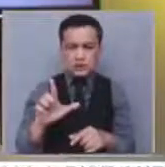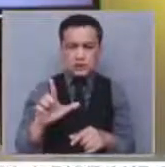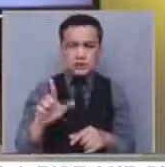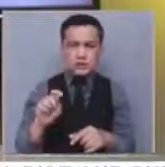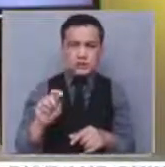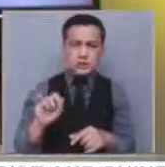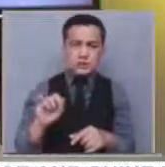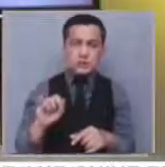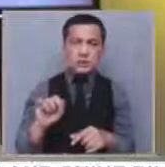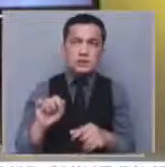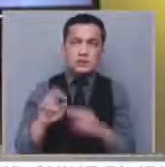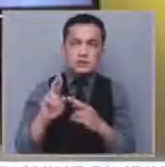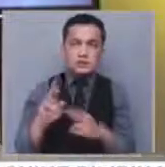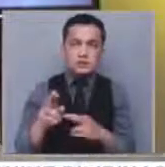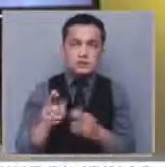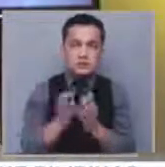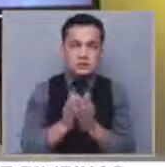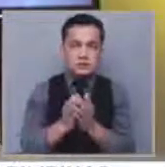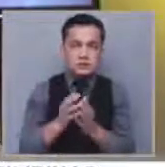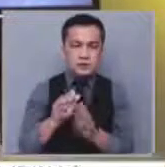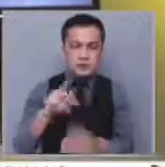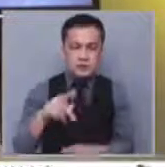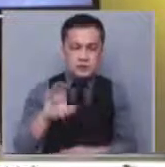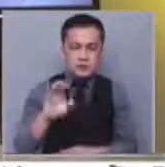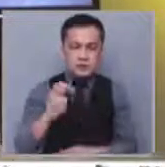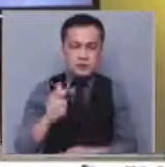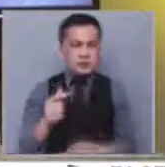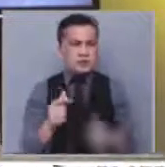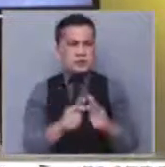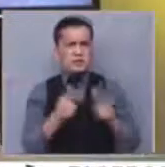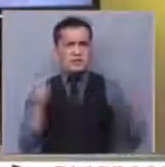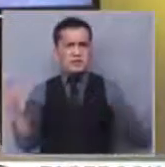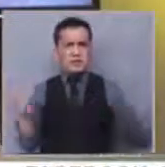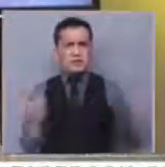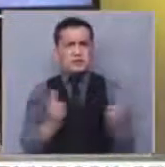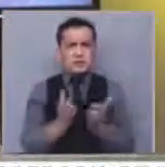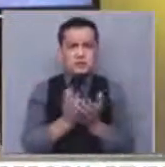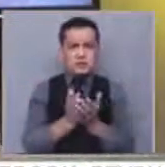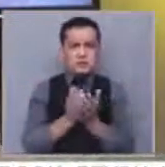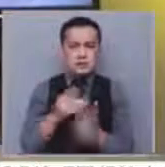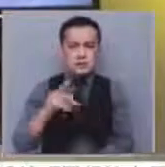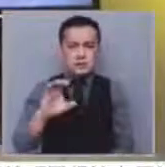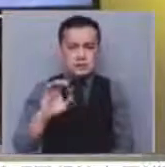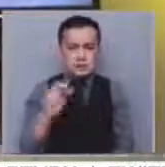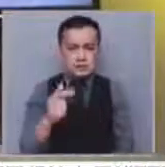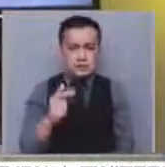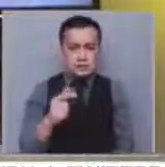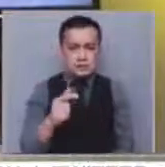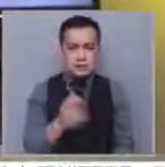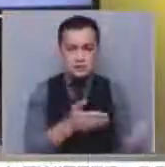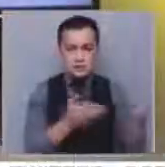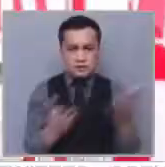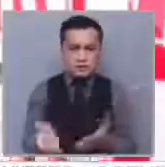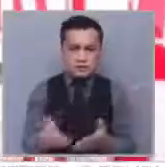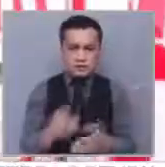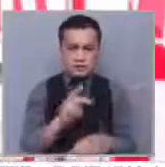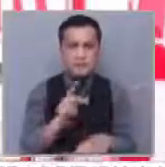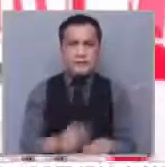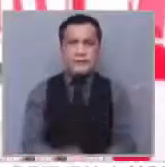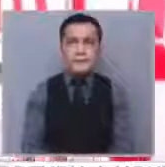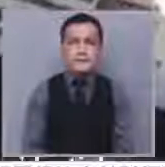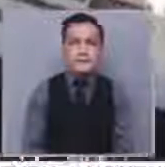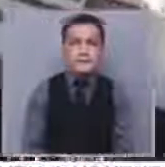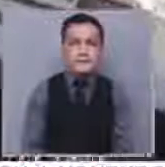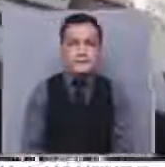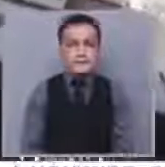na may tuturing na pinakabalaking vessel ng PCG oras na ma-deliver ito sa Pilipinas. May laki